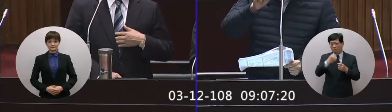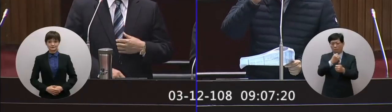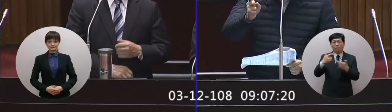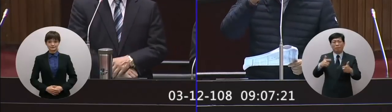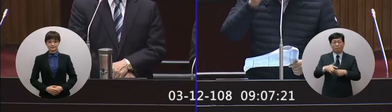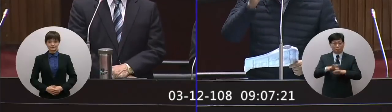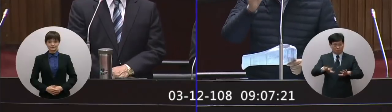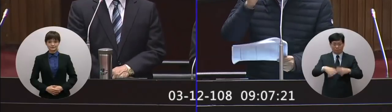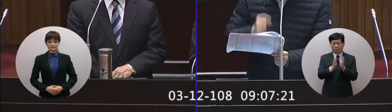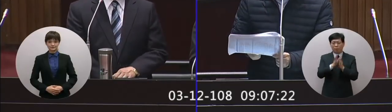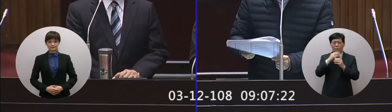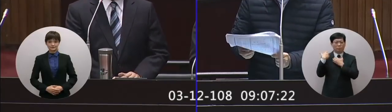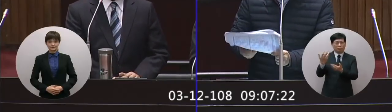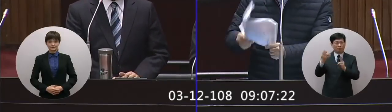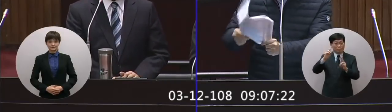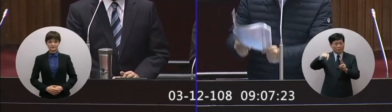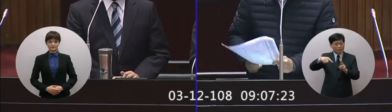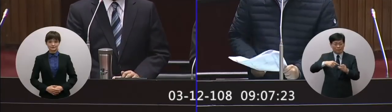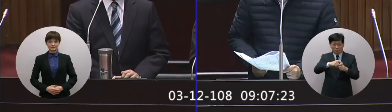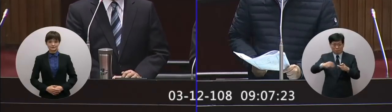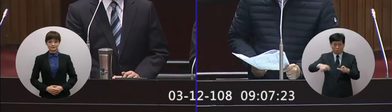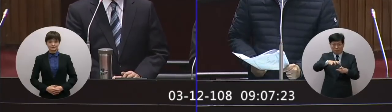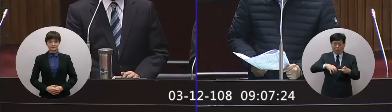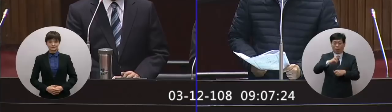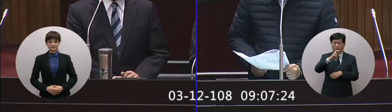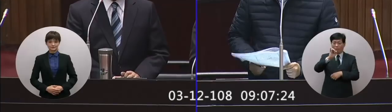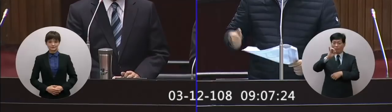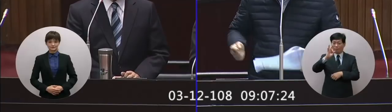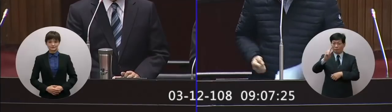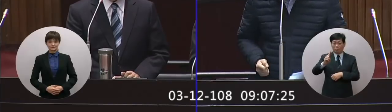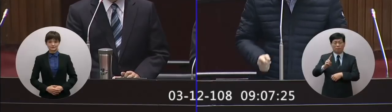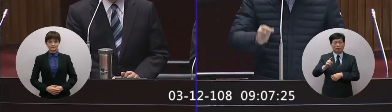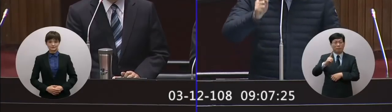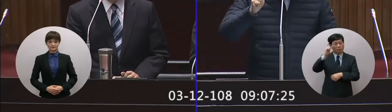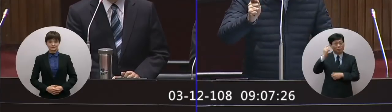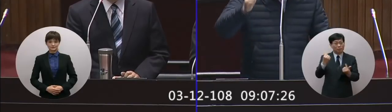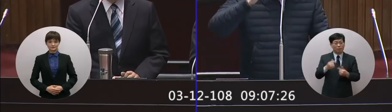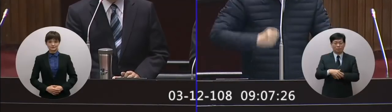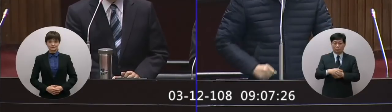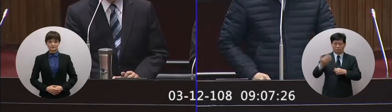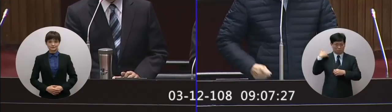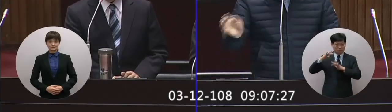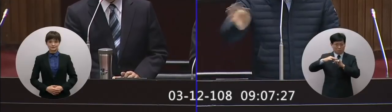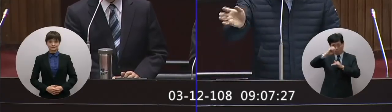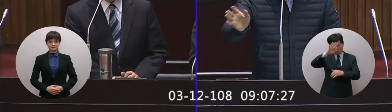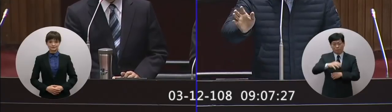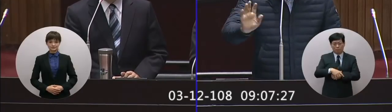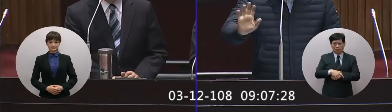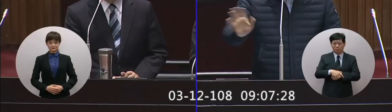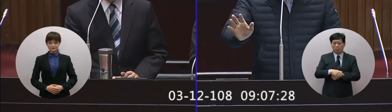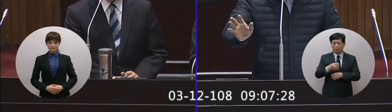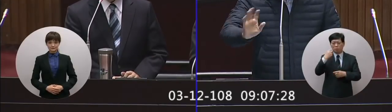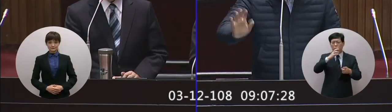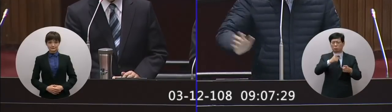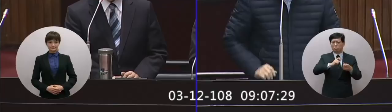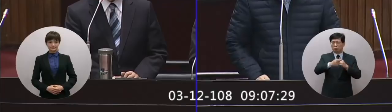管，现在用电子封条叫 RFID。 尤其在国民党时代，认为